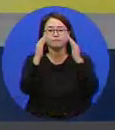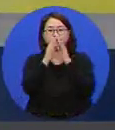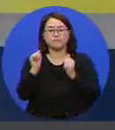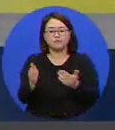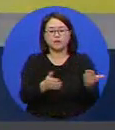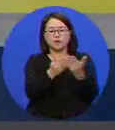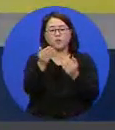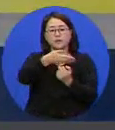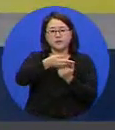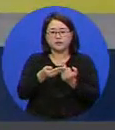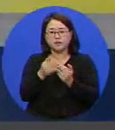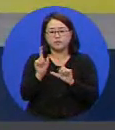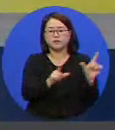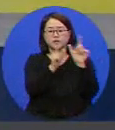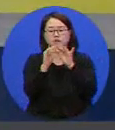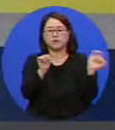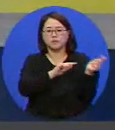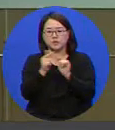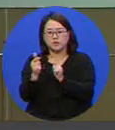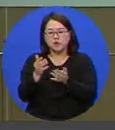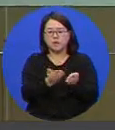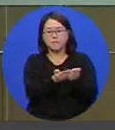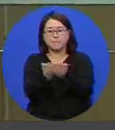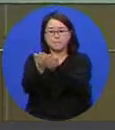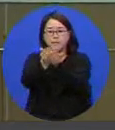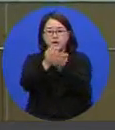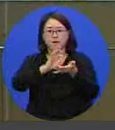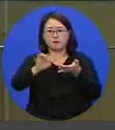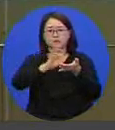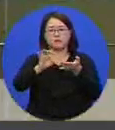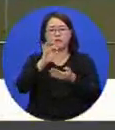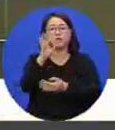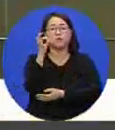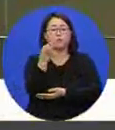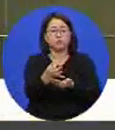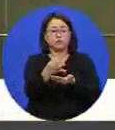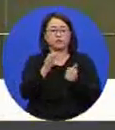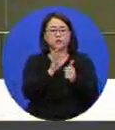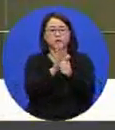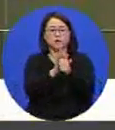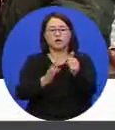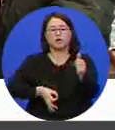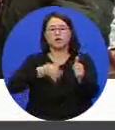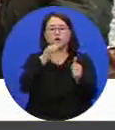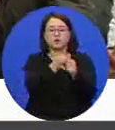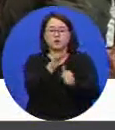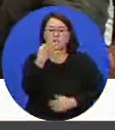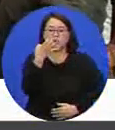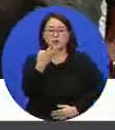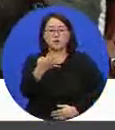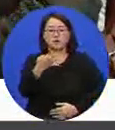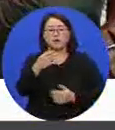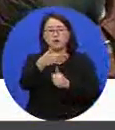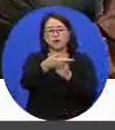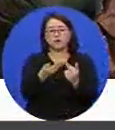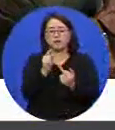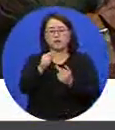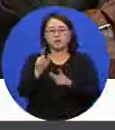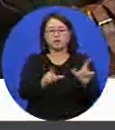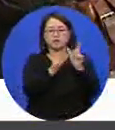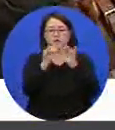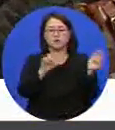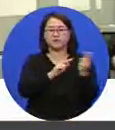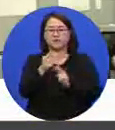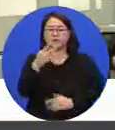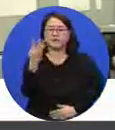전라북도가 섬 주민의 여객선 이용 요금을 지원합니다. 지원 대상은 군산과 부안의 14개 섬 주민 4,700명으로